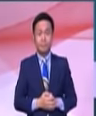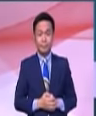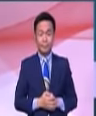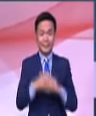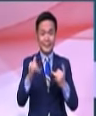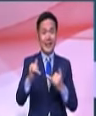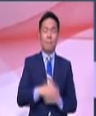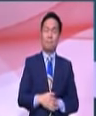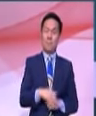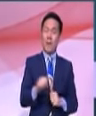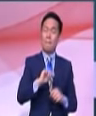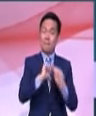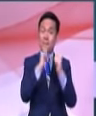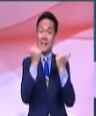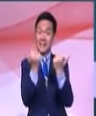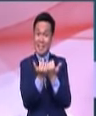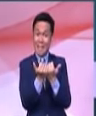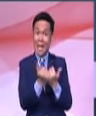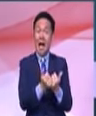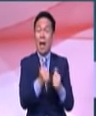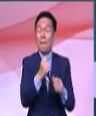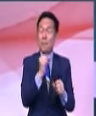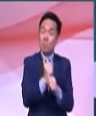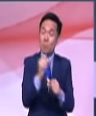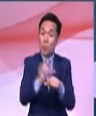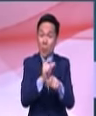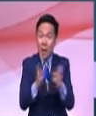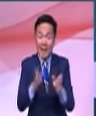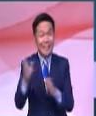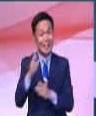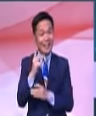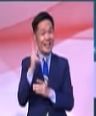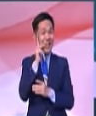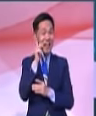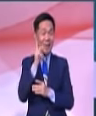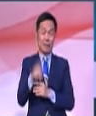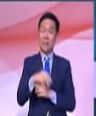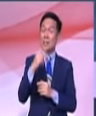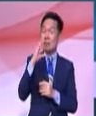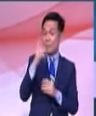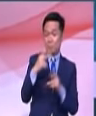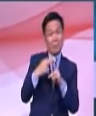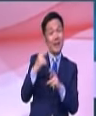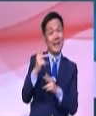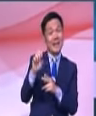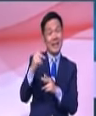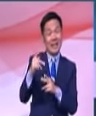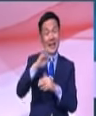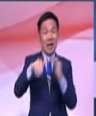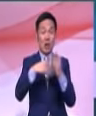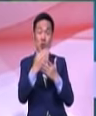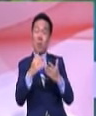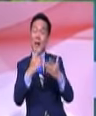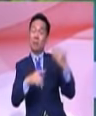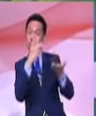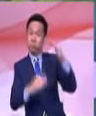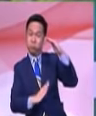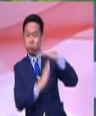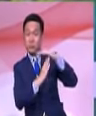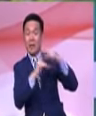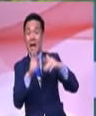Persatuan Pengguna Kedah Kek menggesa minyak masak dimasukkan sebagai item tambahan di bawah skim harga maksimum musim perayaan Hari